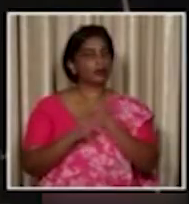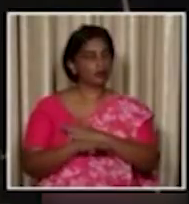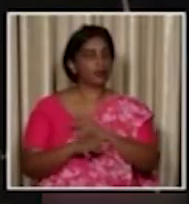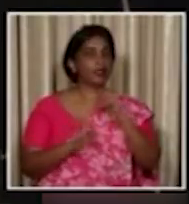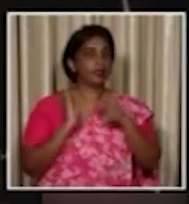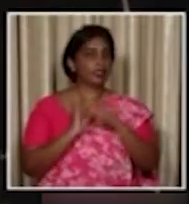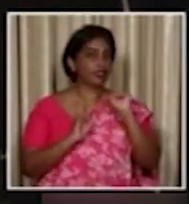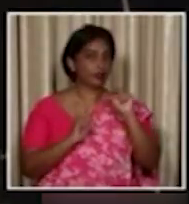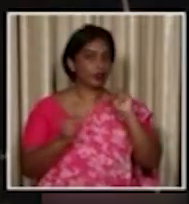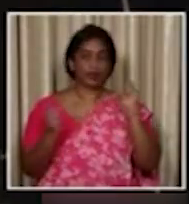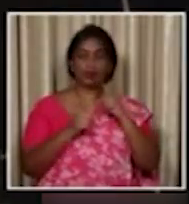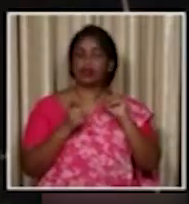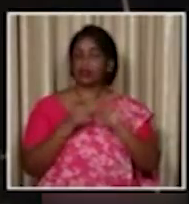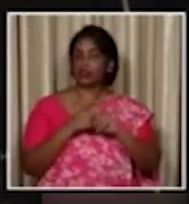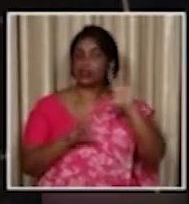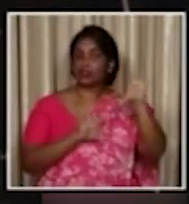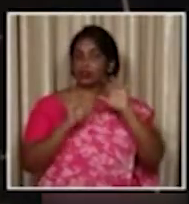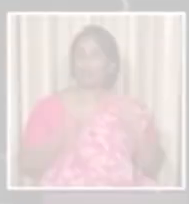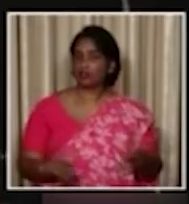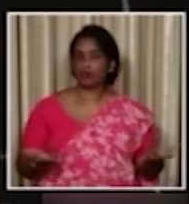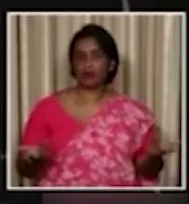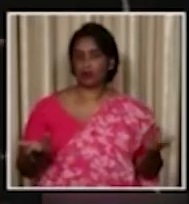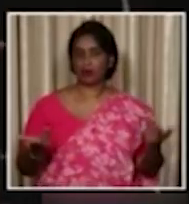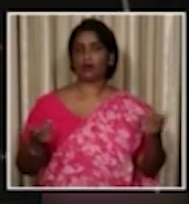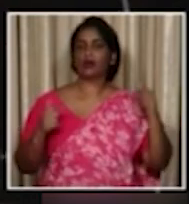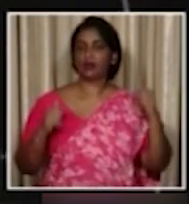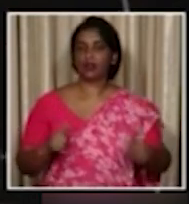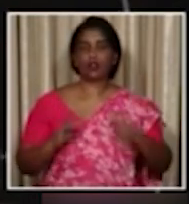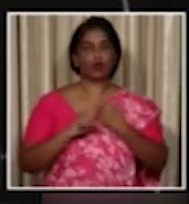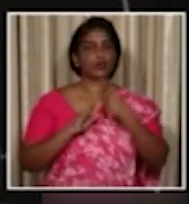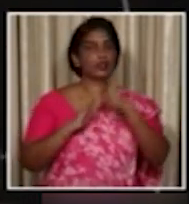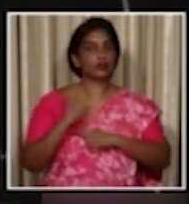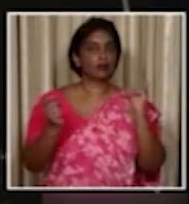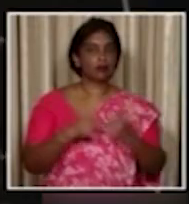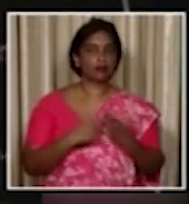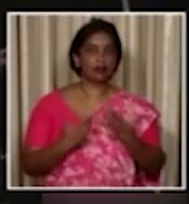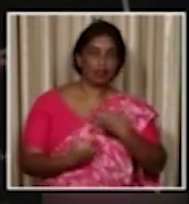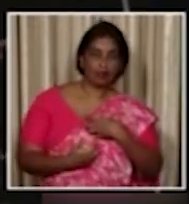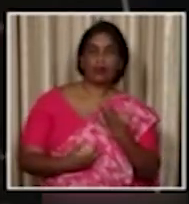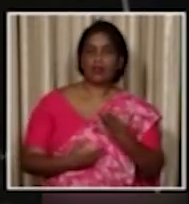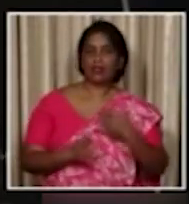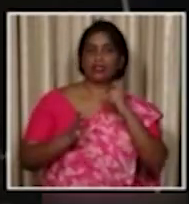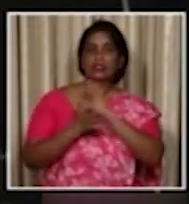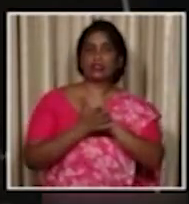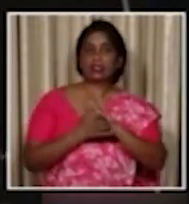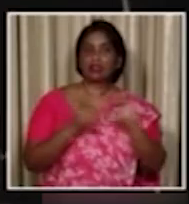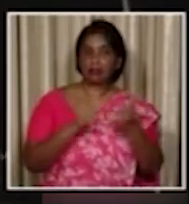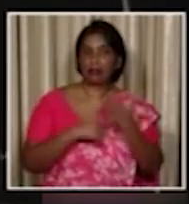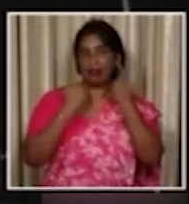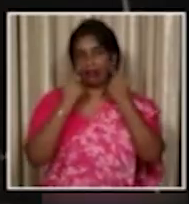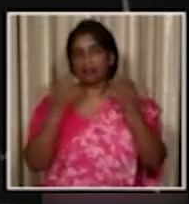T20 තරඟාවලියේ තෝරගත්තේ නැති ක්‍රීඩකයෝ අද මොකද වෙලා තියෙන්නේ? අද කුසල් ජනිත් ගහනකොට ඇඬෙන්නේ නැති. අද චන්දිමාල්ලා ගහනකොට ඇඬෙන්නේ